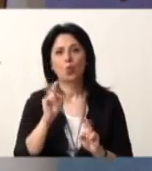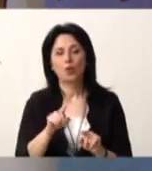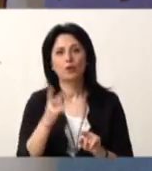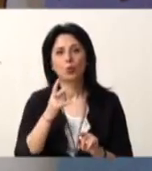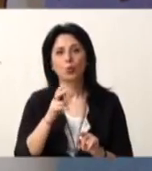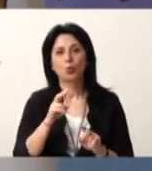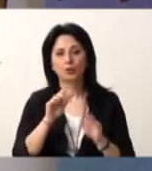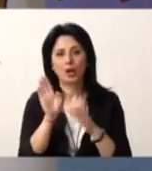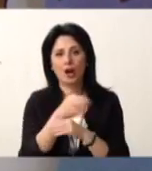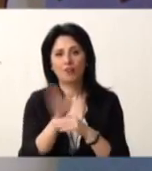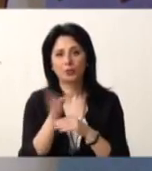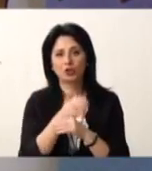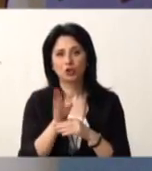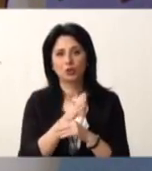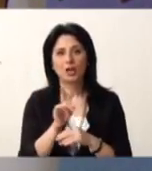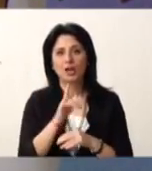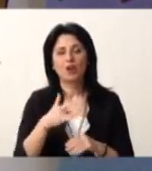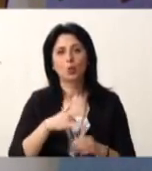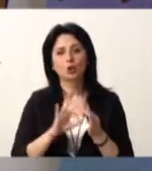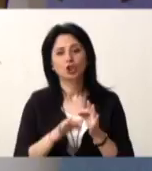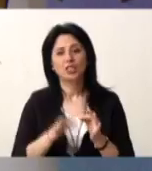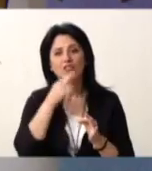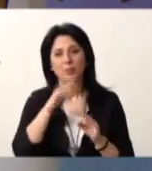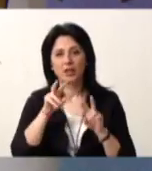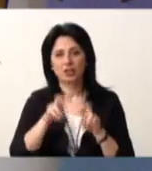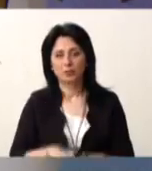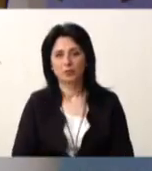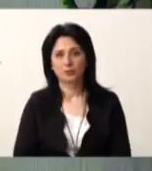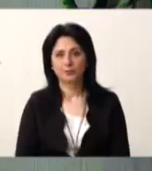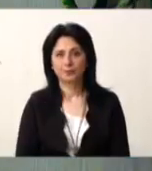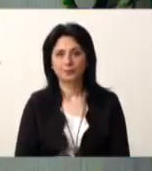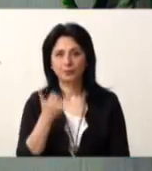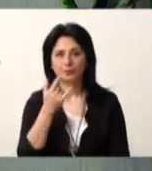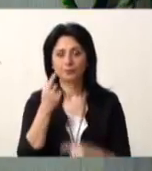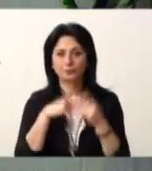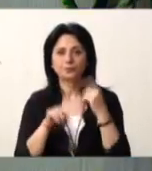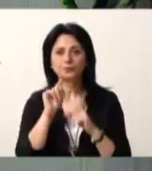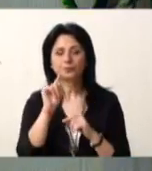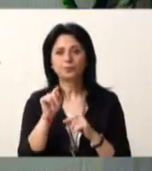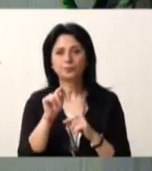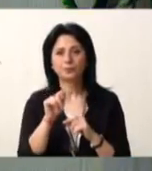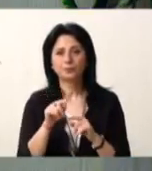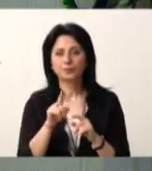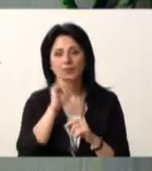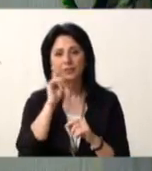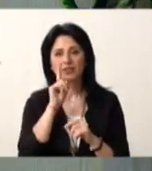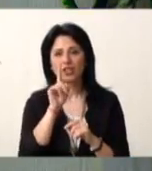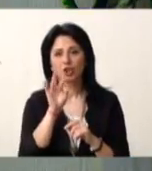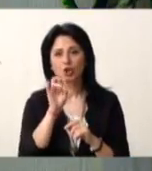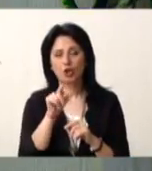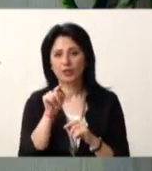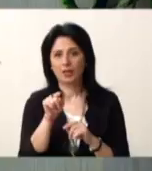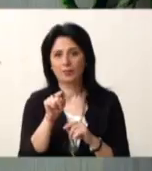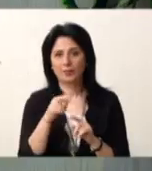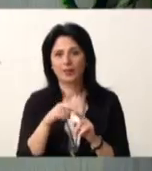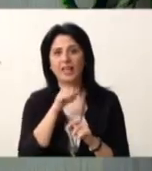მომენტები უნდა გავმიჩნოთ, თქვა რაღაცა უჯრედლავის პათოლოგიისგან. ჩვენ ახლა უნდა დაუბრუნდეთ ისე მწვანე ზონას.